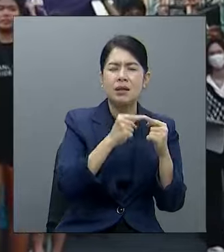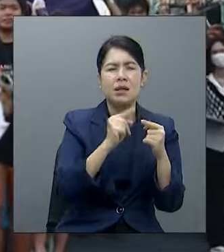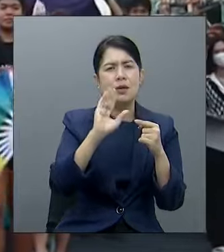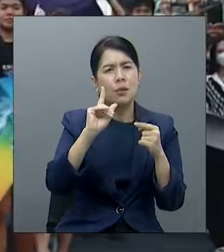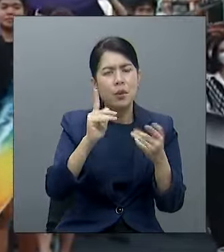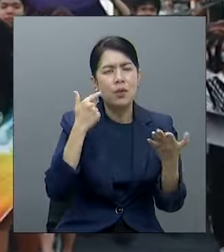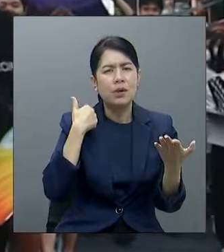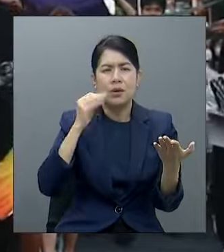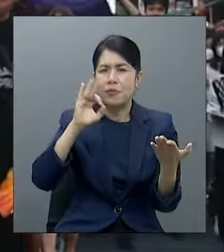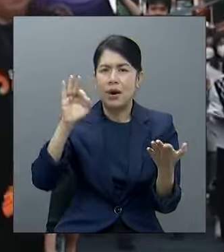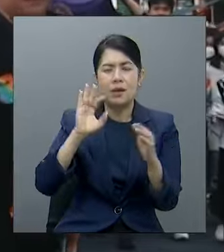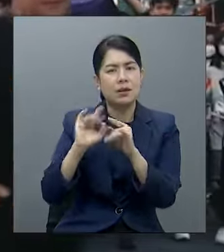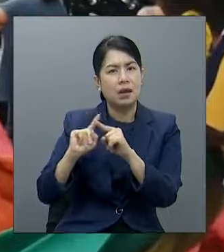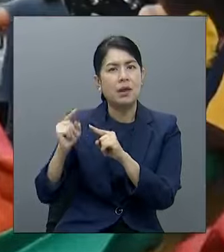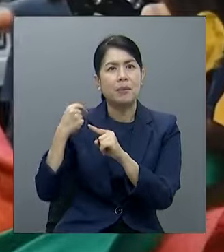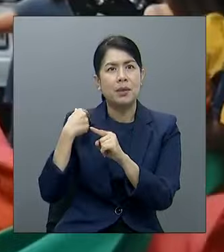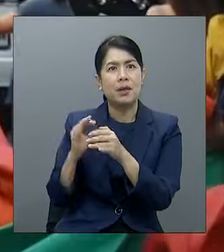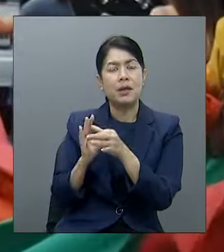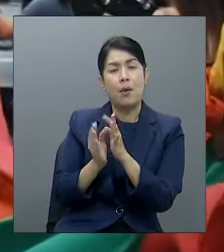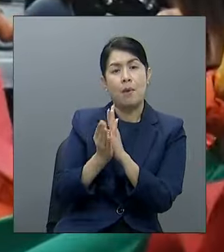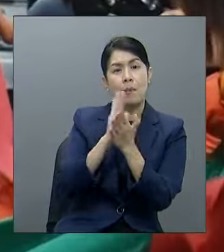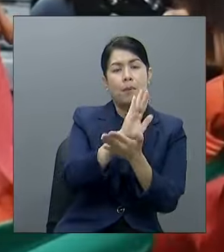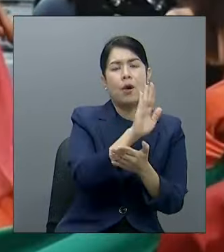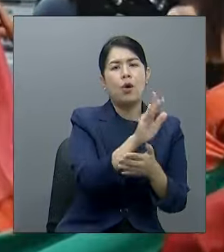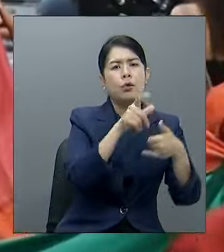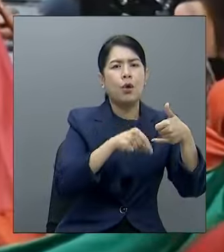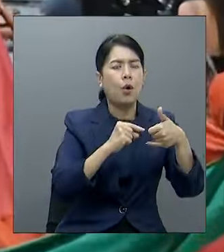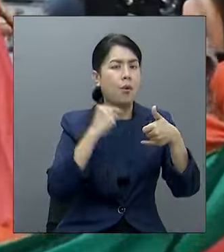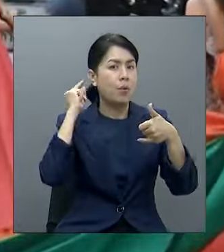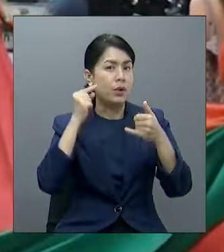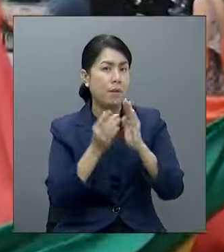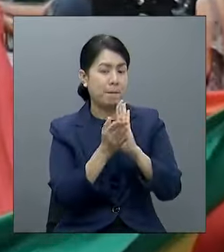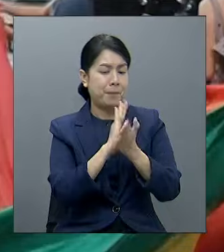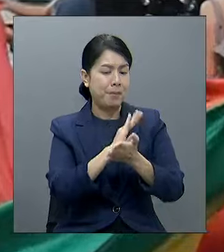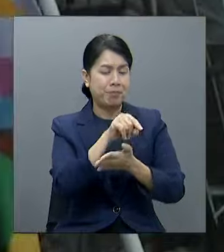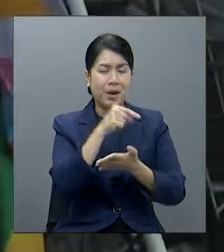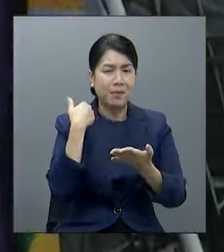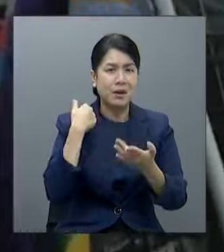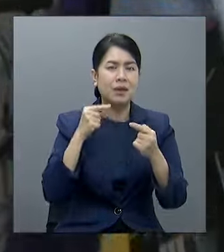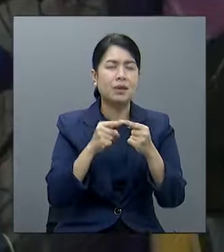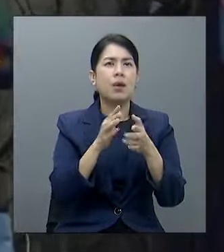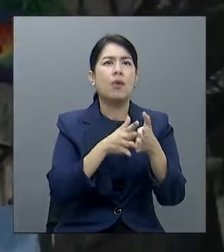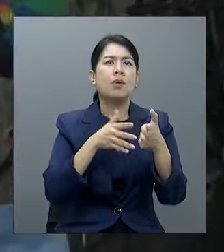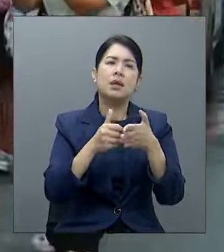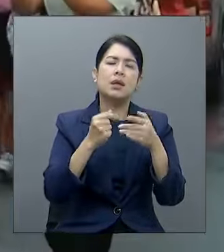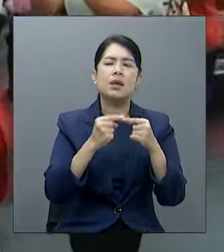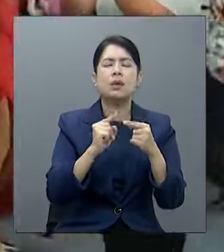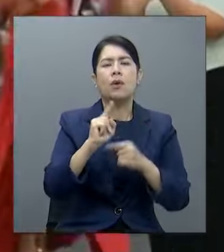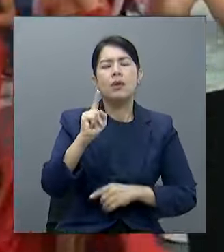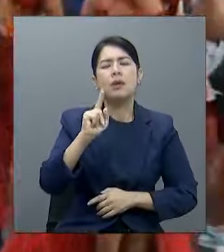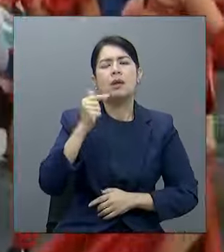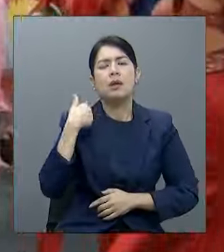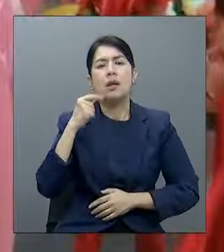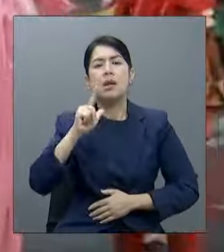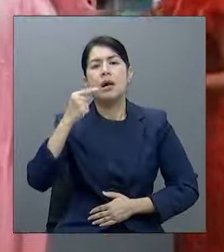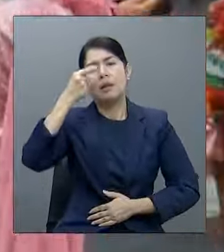งเรื่องในส่วนของทรานส์เจนเดอร์เรามีในเรื่องของนอนไบนารีที่เป็นสัญลักษณ์สีดำสีเหลืองใช่ไหมคะค